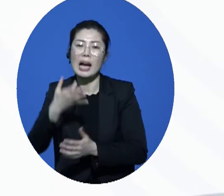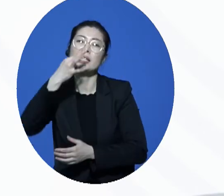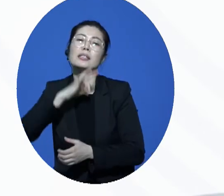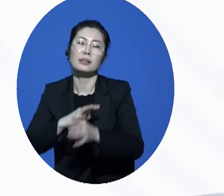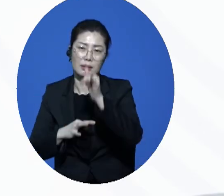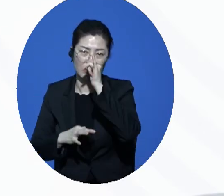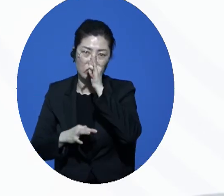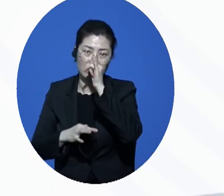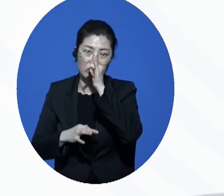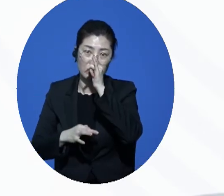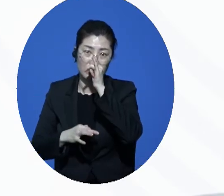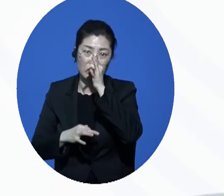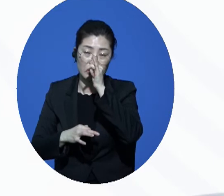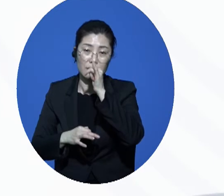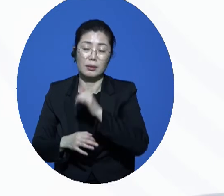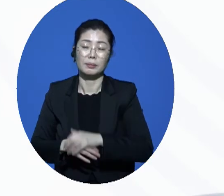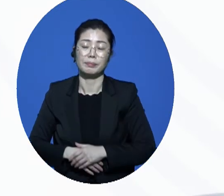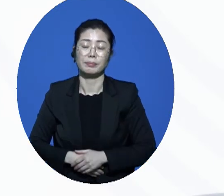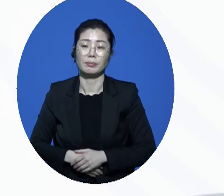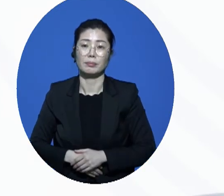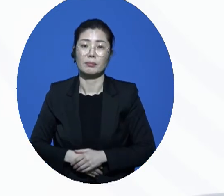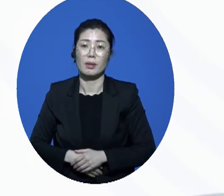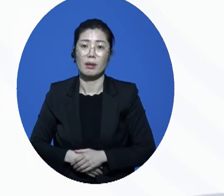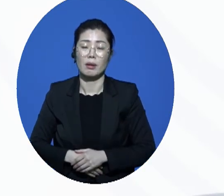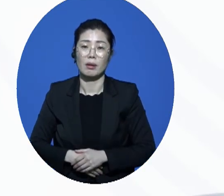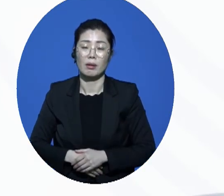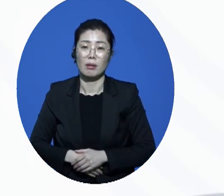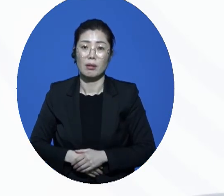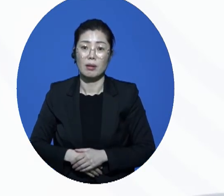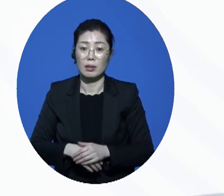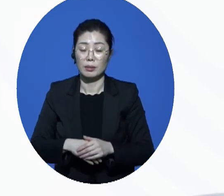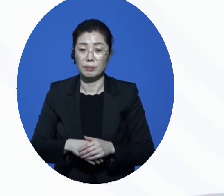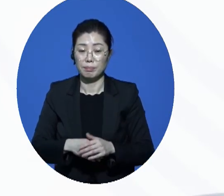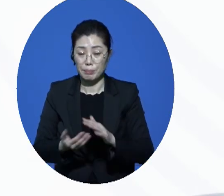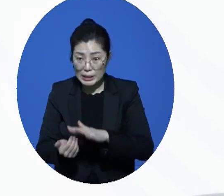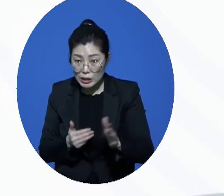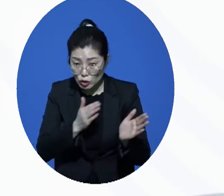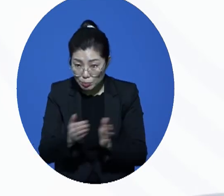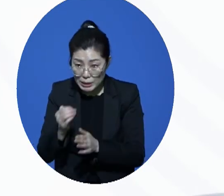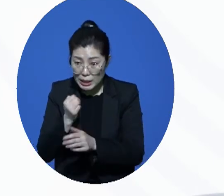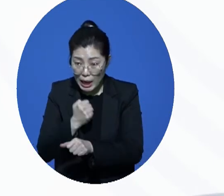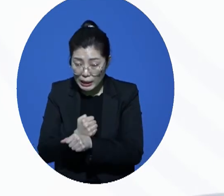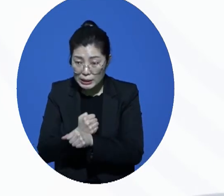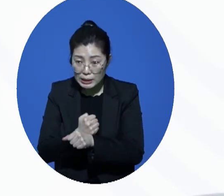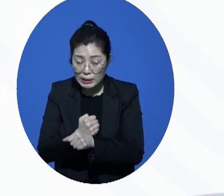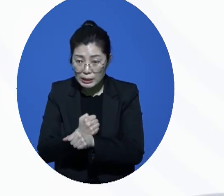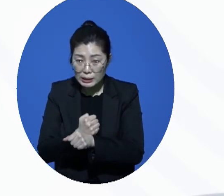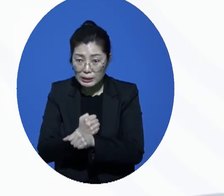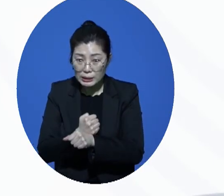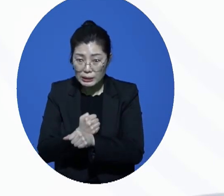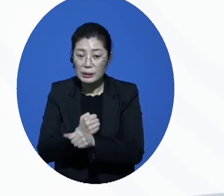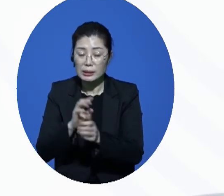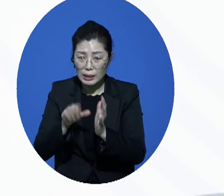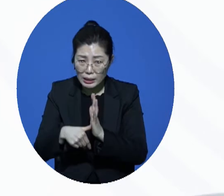지원 체계로 만들어질 것입니다. 대책과 체계를 만드는 것을 만들어 놓고 사람을 거기 맞추도록 하고 있기